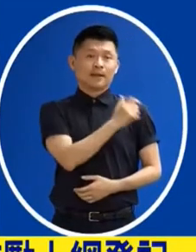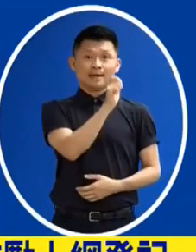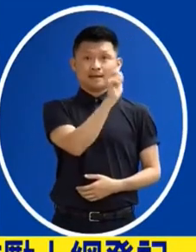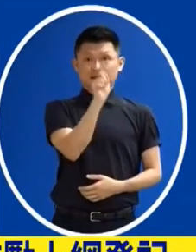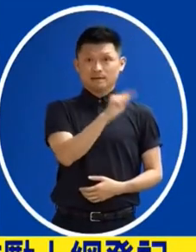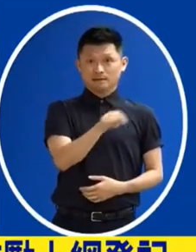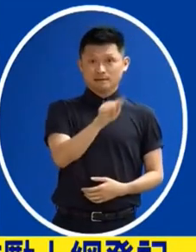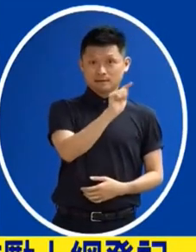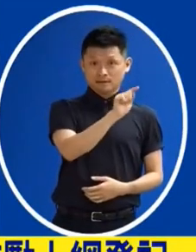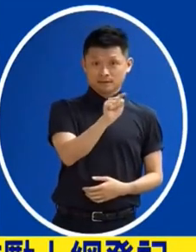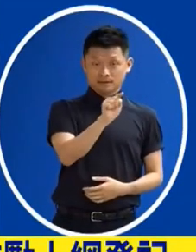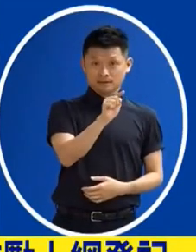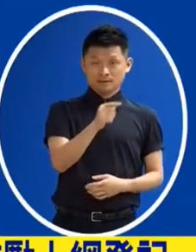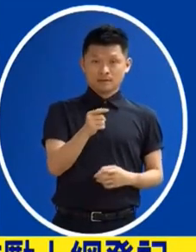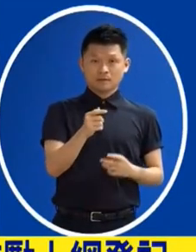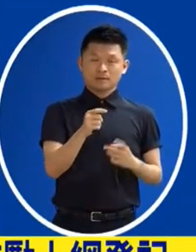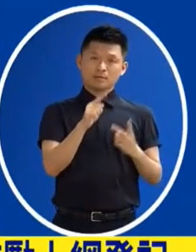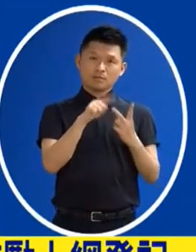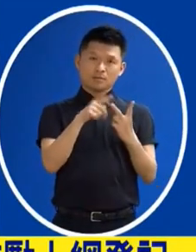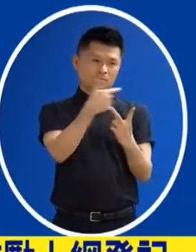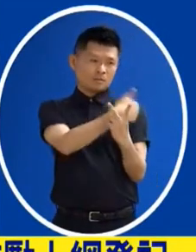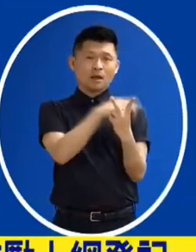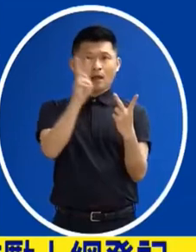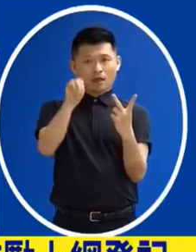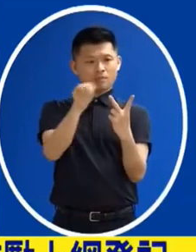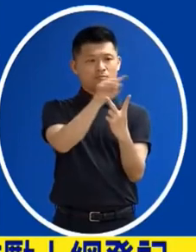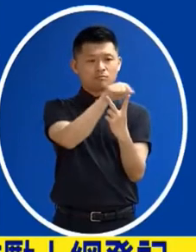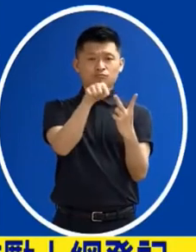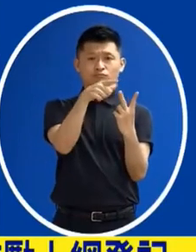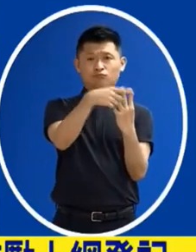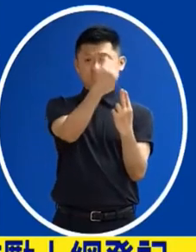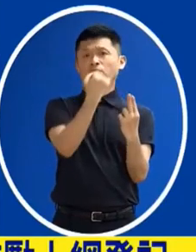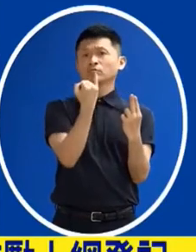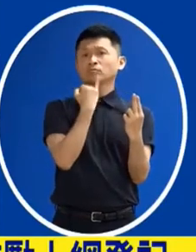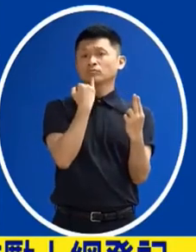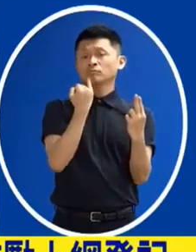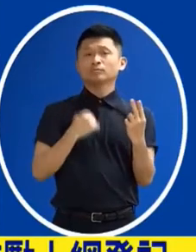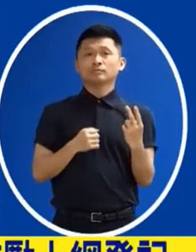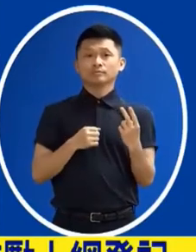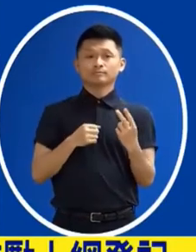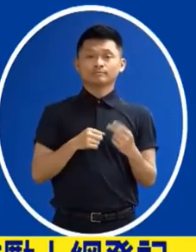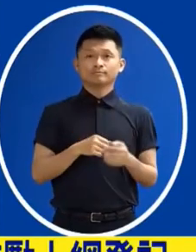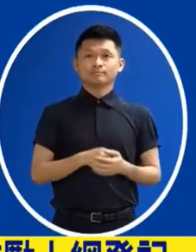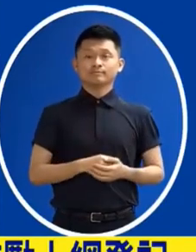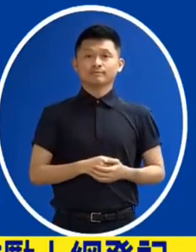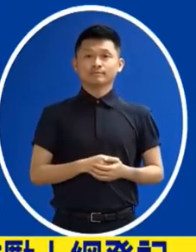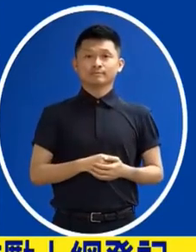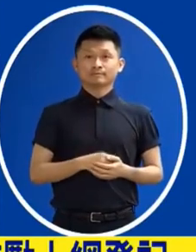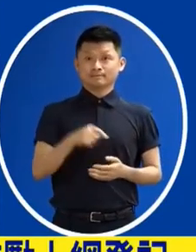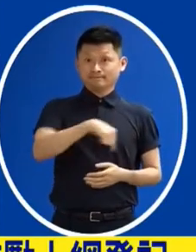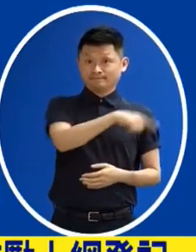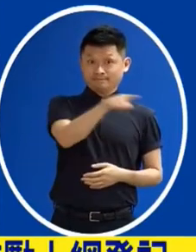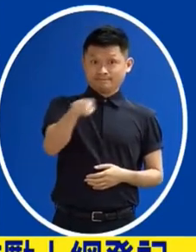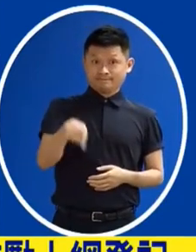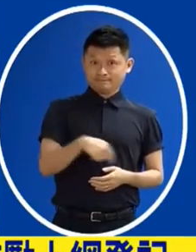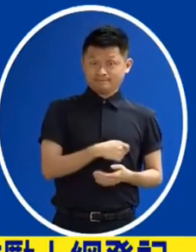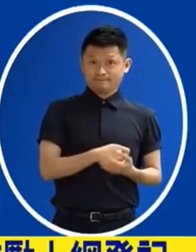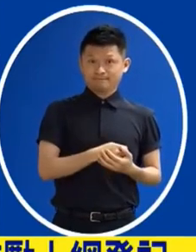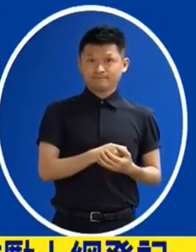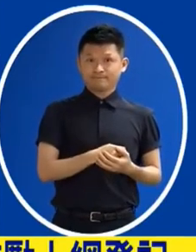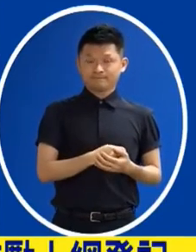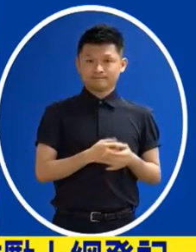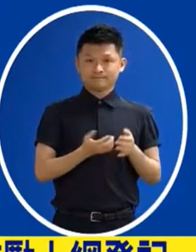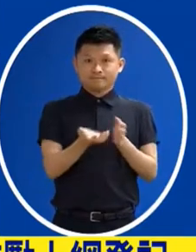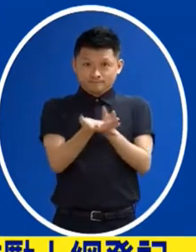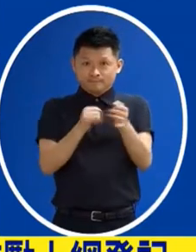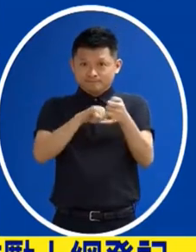疫苗或者打 AZ 或 Moderna 都可以的人，好，那这些已经成功的哈，就是达到我们可以预